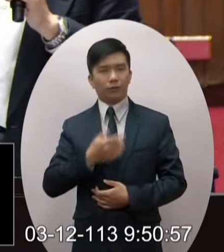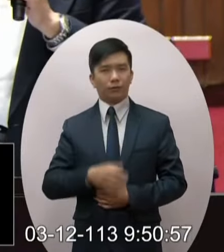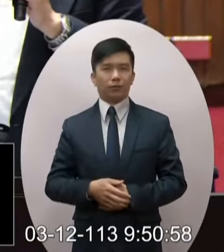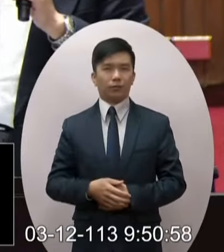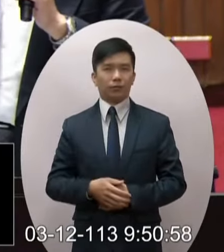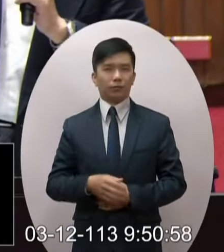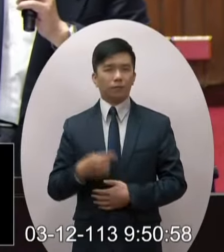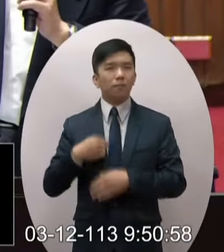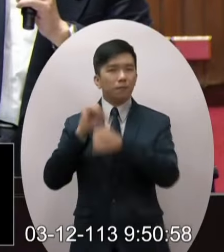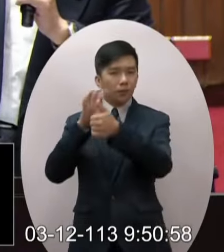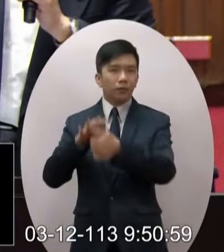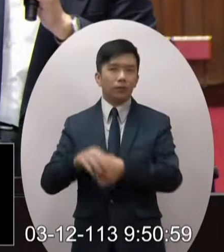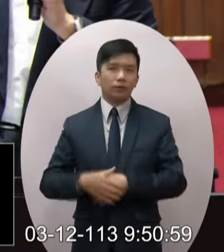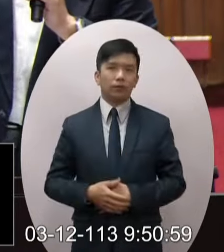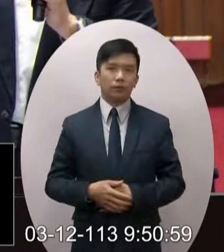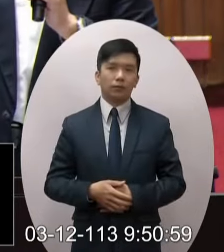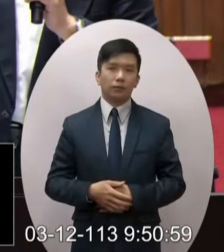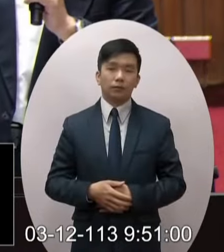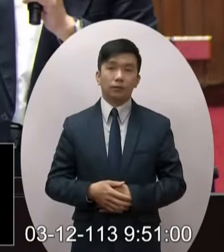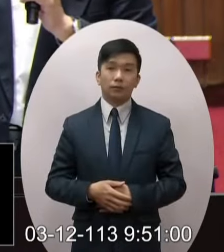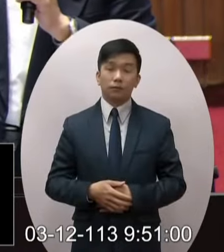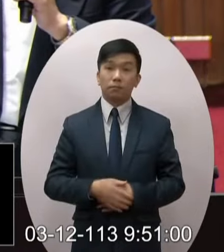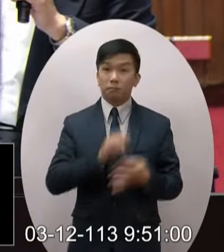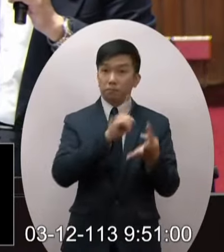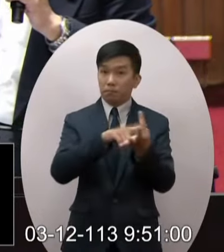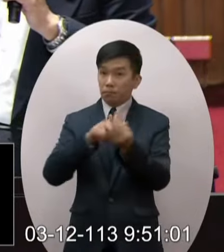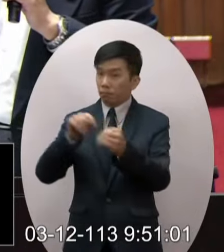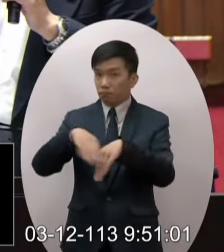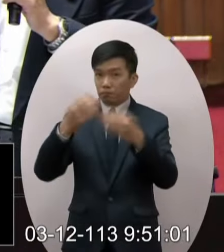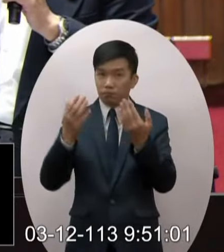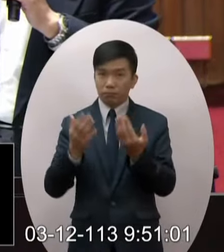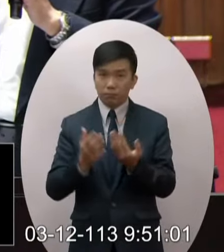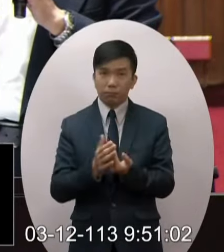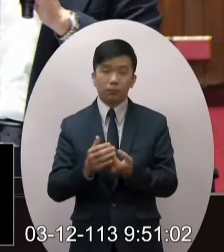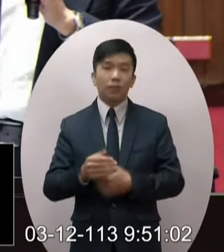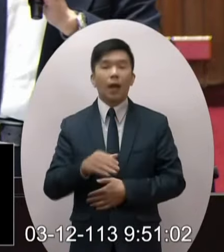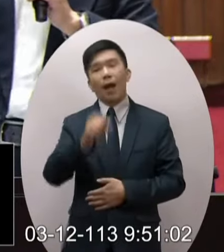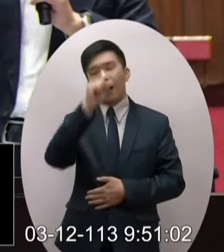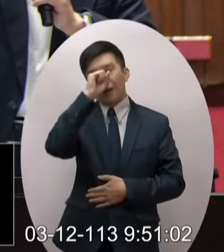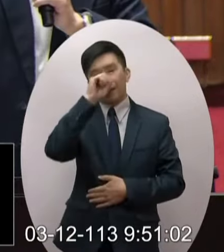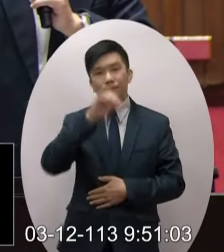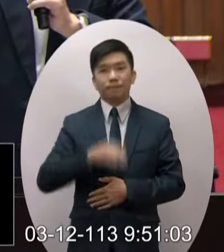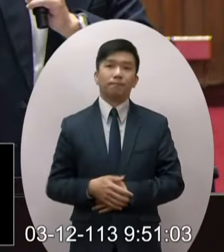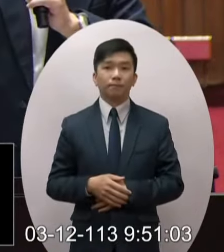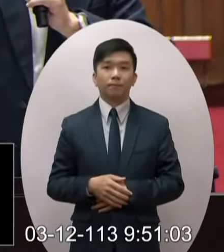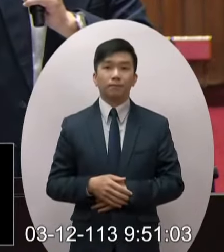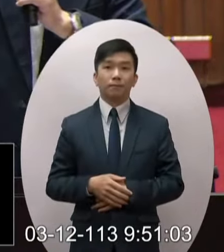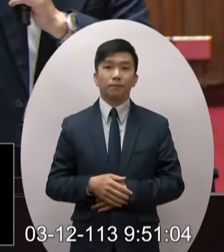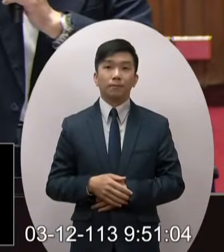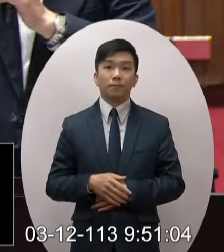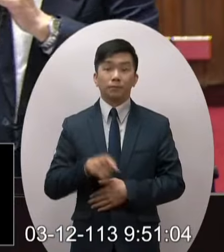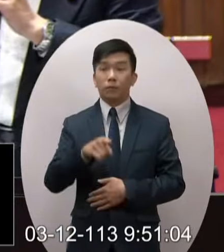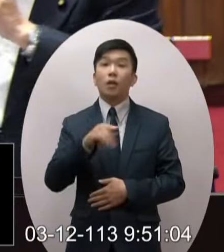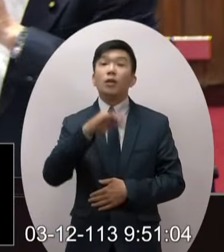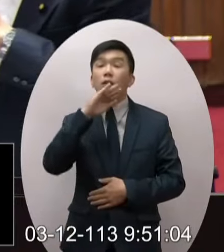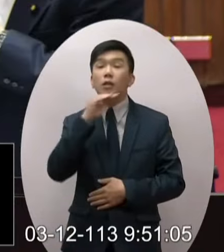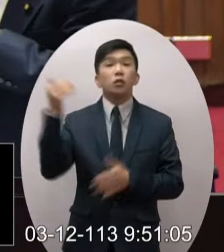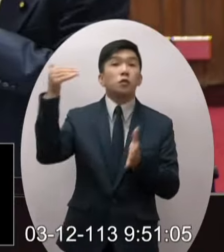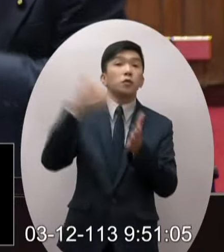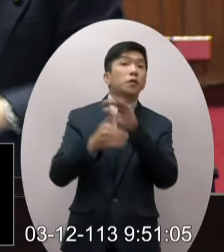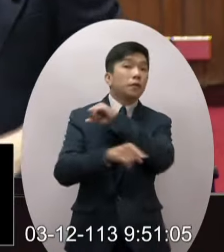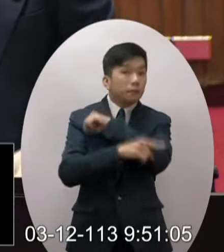我甲你讲， 我所有拢甲你讲啊。 所有的迄、那个你袂进袂，后来等恁最后的调查报告出来